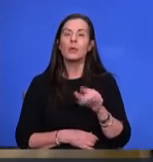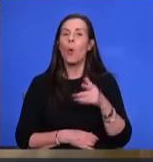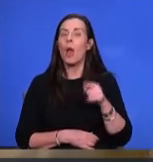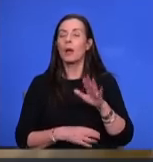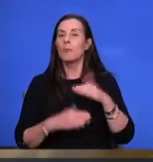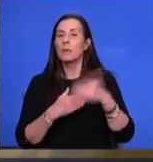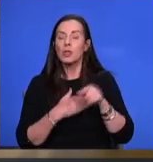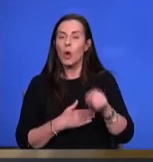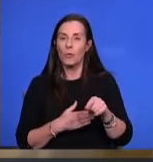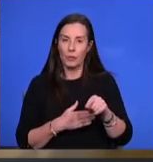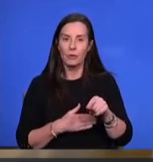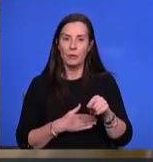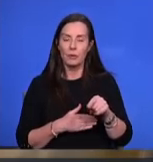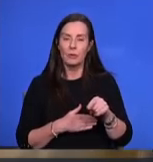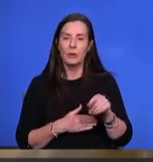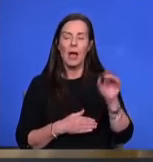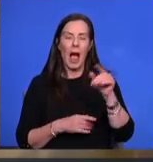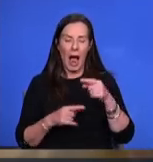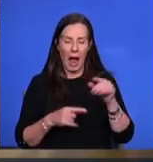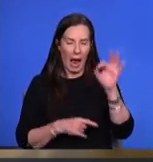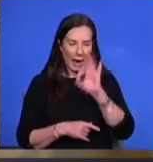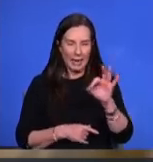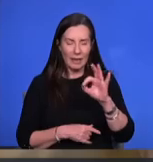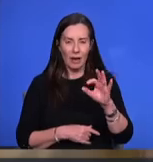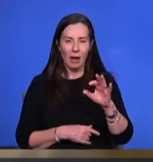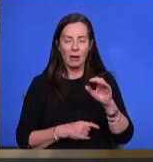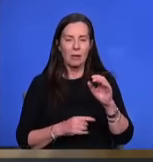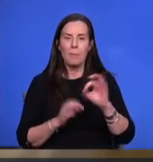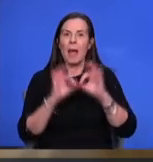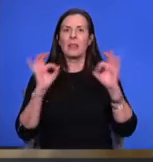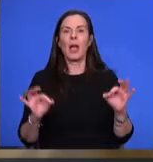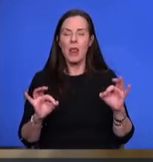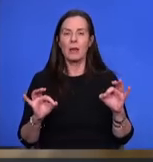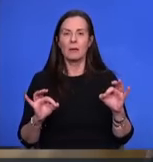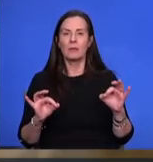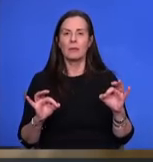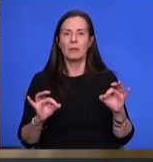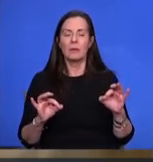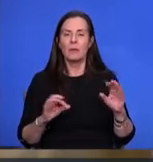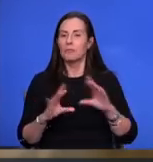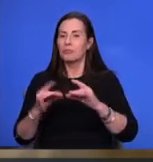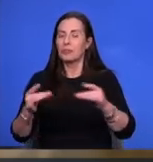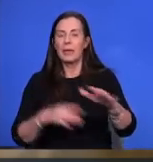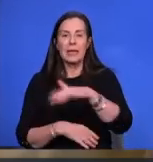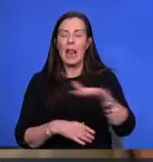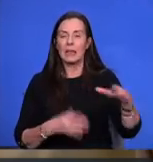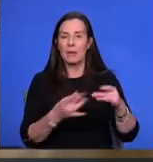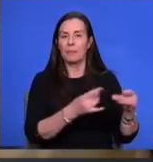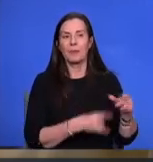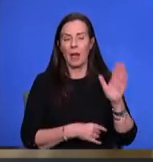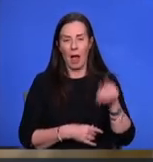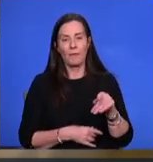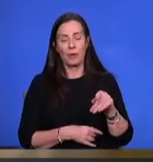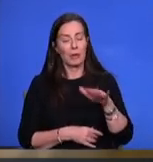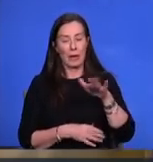בהחלט שאותו מנינגוקוק שיושב רדום, מתעורר, עובר מילד לילד, יכול להדביק ילד ואפילו עם ילדים